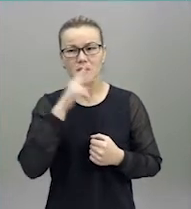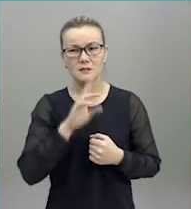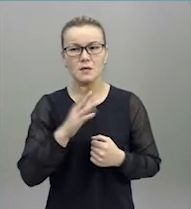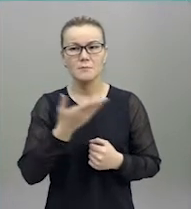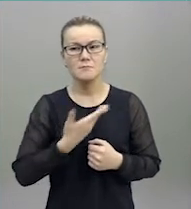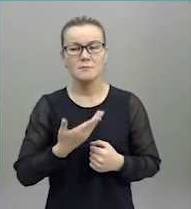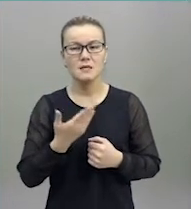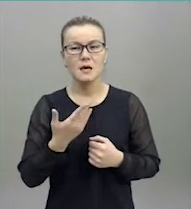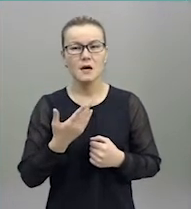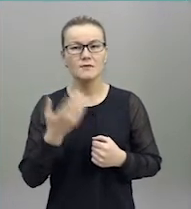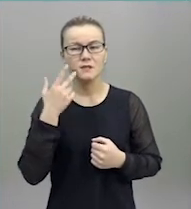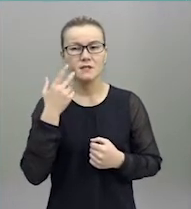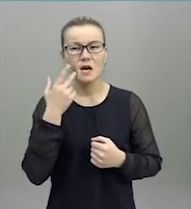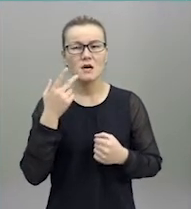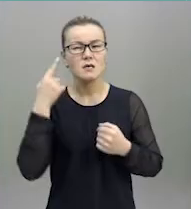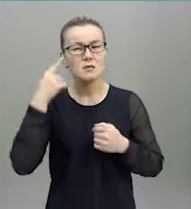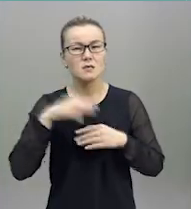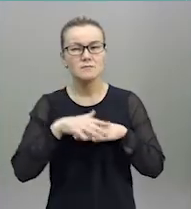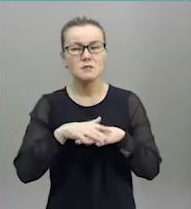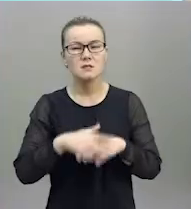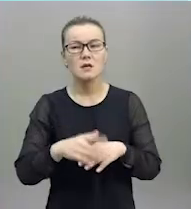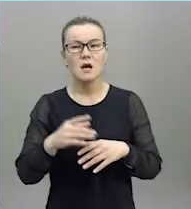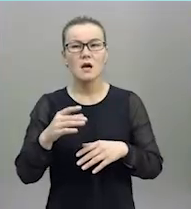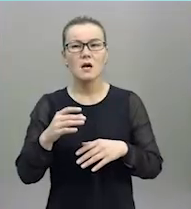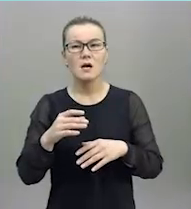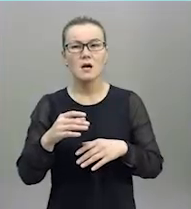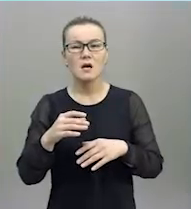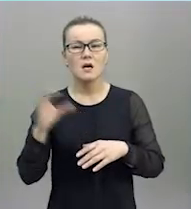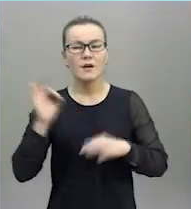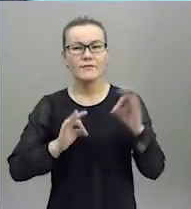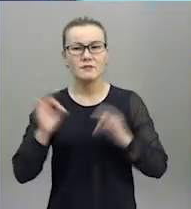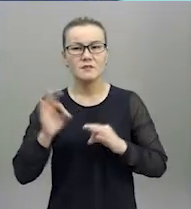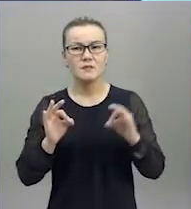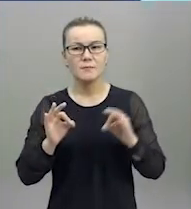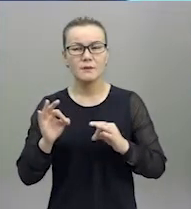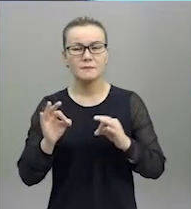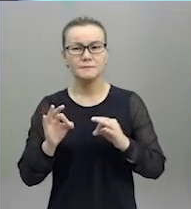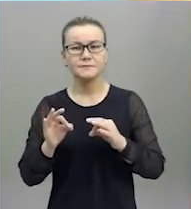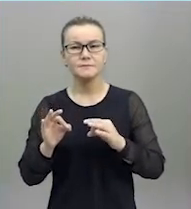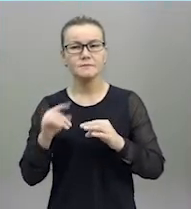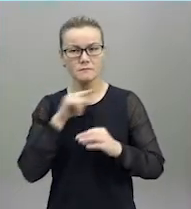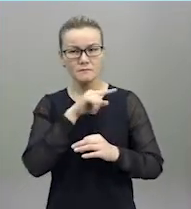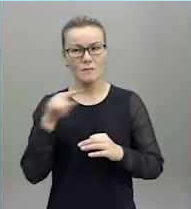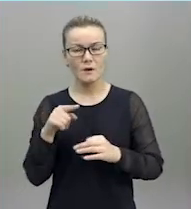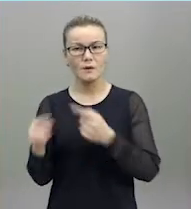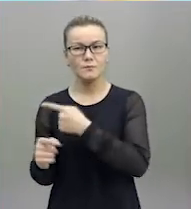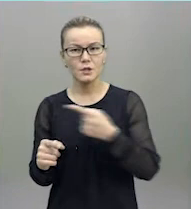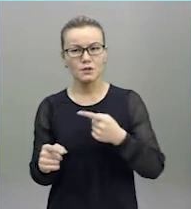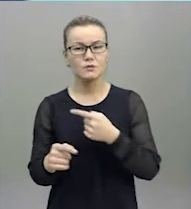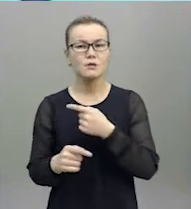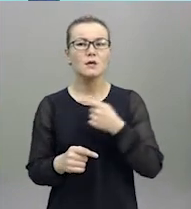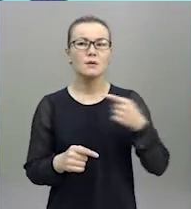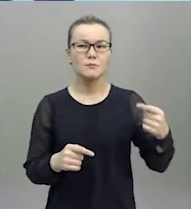со знаками коэффициентов то есть действует коэффициент минус 1 и минус 3 мы получаем